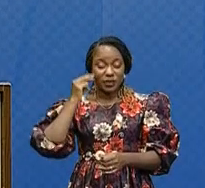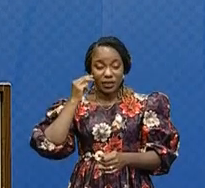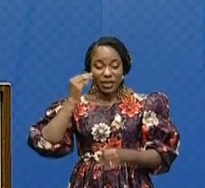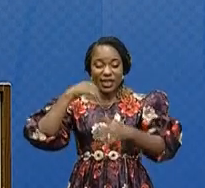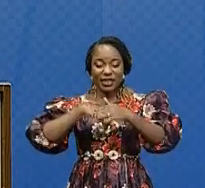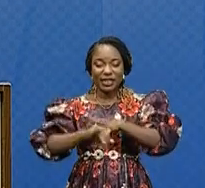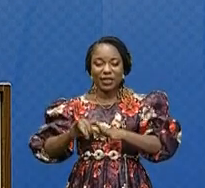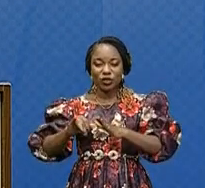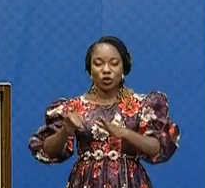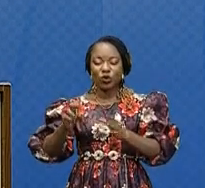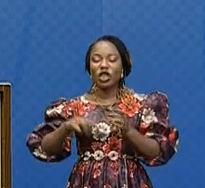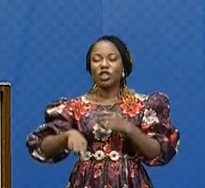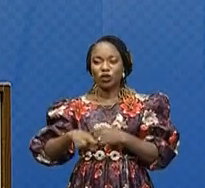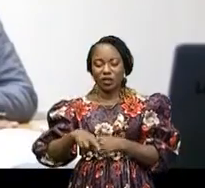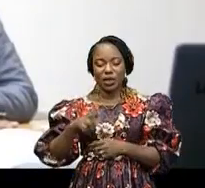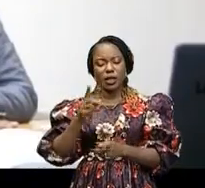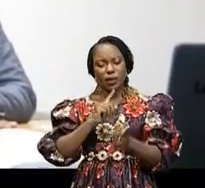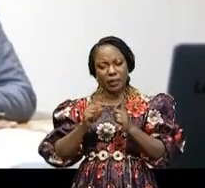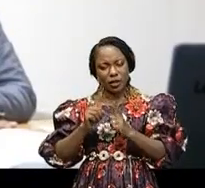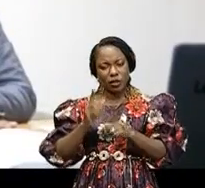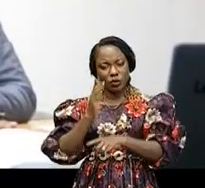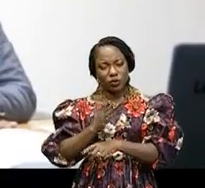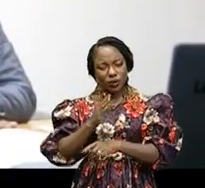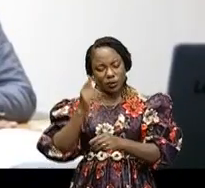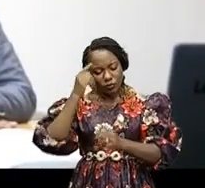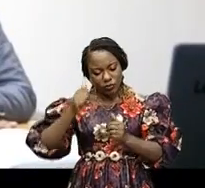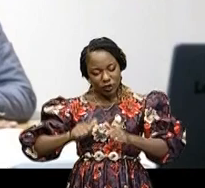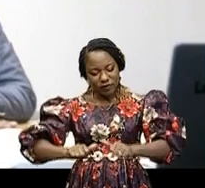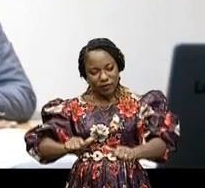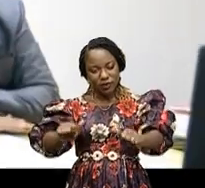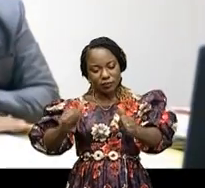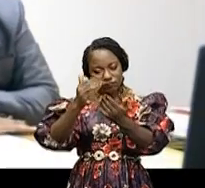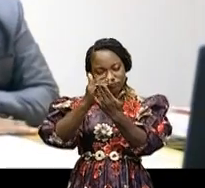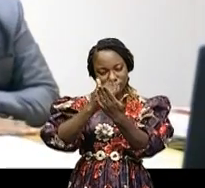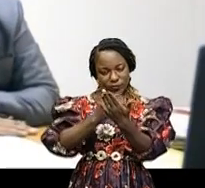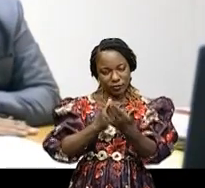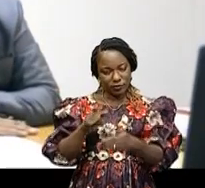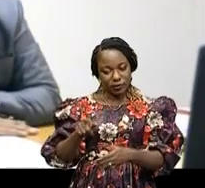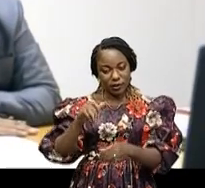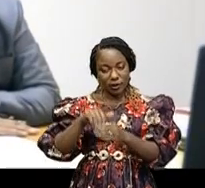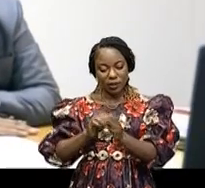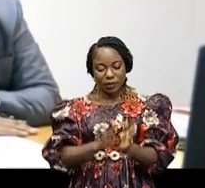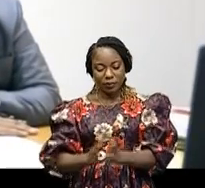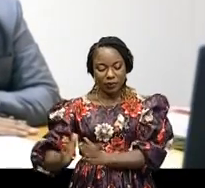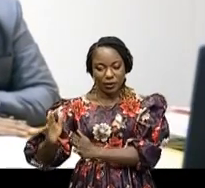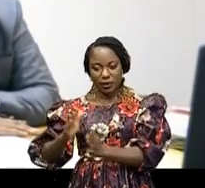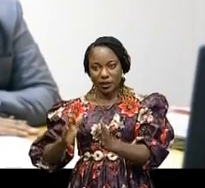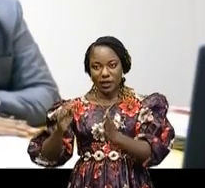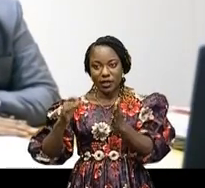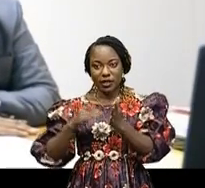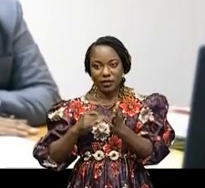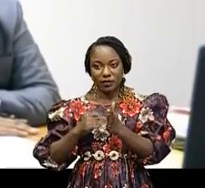a présenté au Conseil la situation sur les avancées qui ont été enregistrées dans le cadre des préparatifs du 9e Jeu de